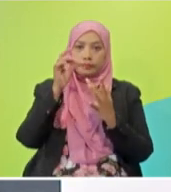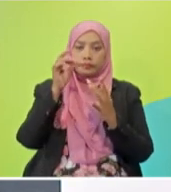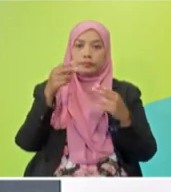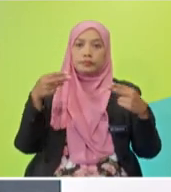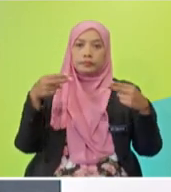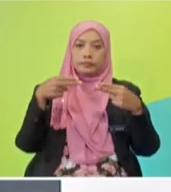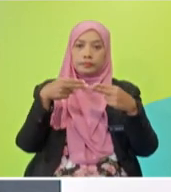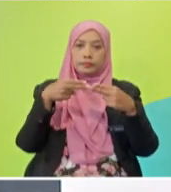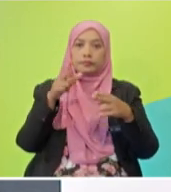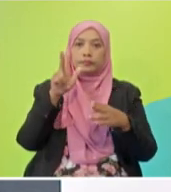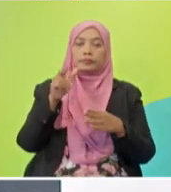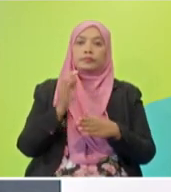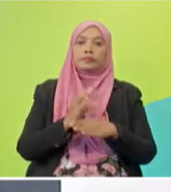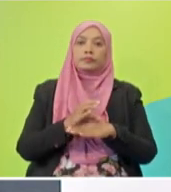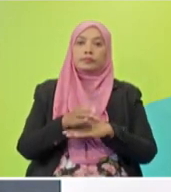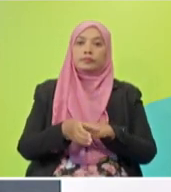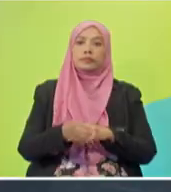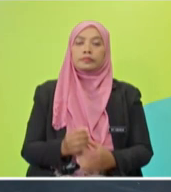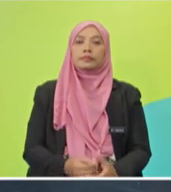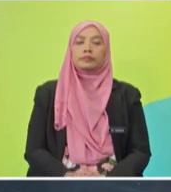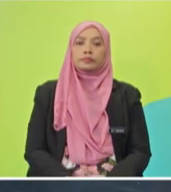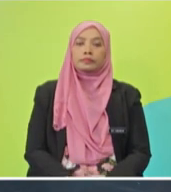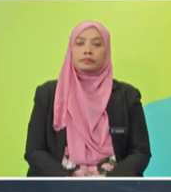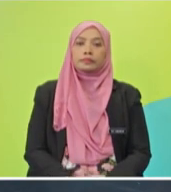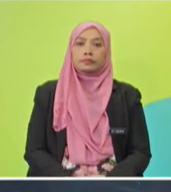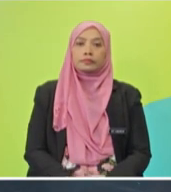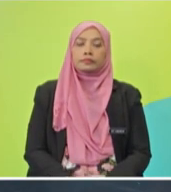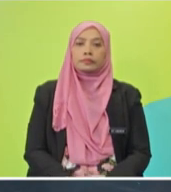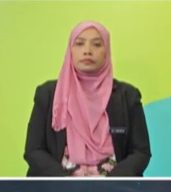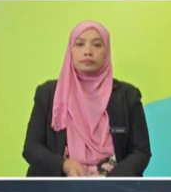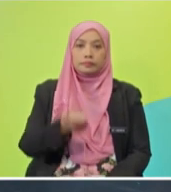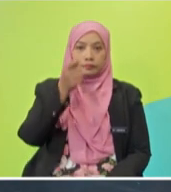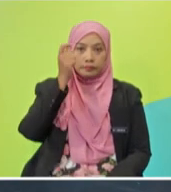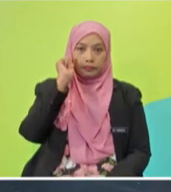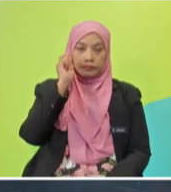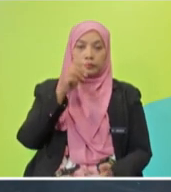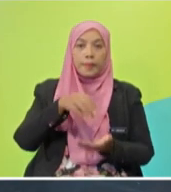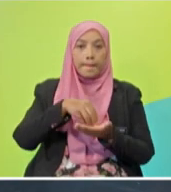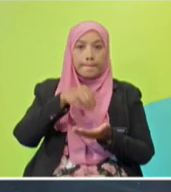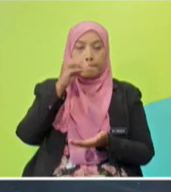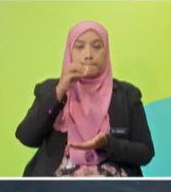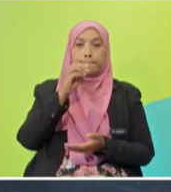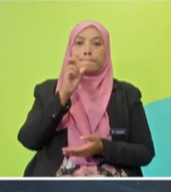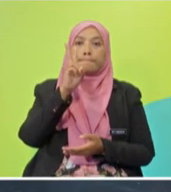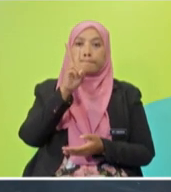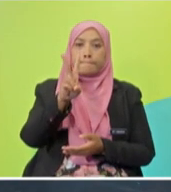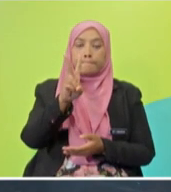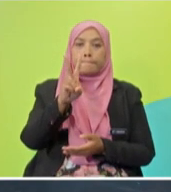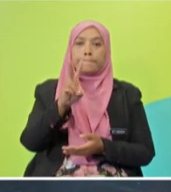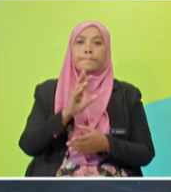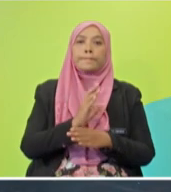tiga kuantiti. Cikgu, apa itu sebenarnya, cikgu? Tadi kita belajar dua kuantiti. Sekarang kita tambah satu lagi jadi tiga